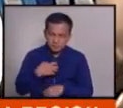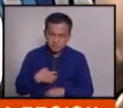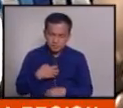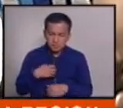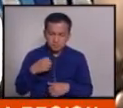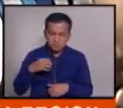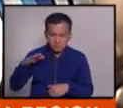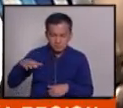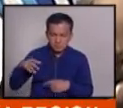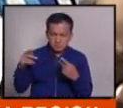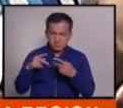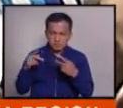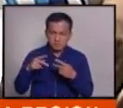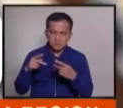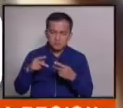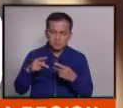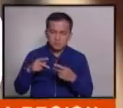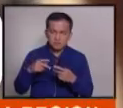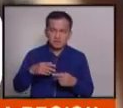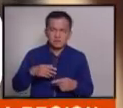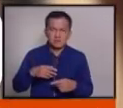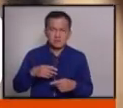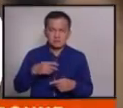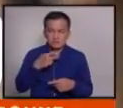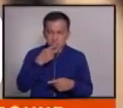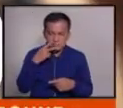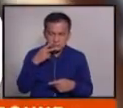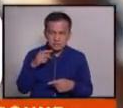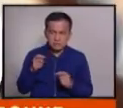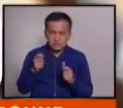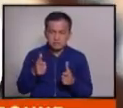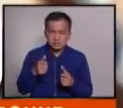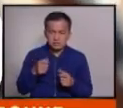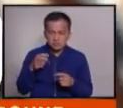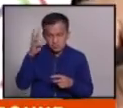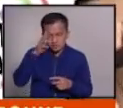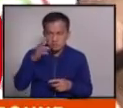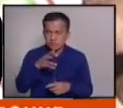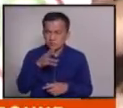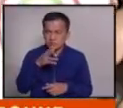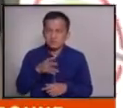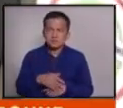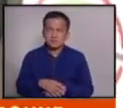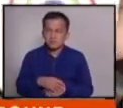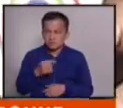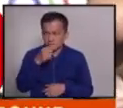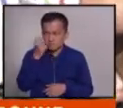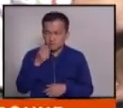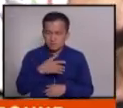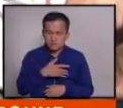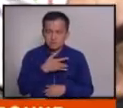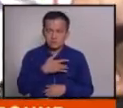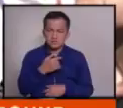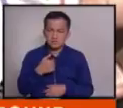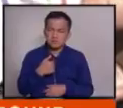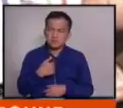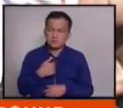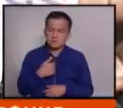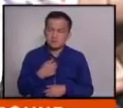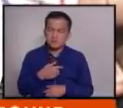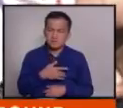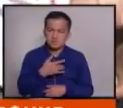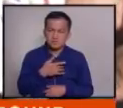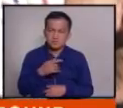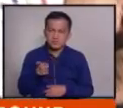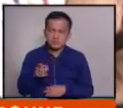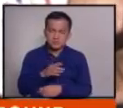ang bata na masakit ang puso. Agad daw kinutubaan ang kanyang ina. Kasi po yung parang nararamdaman ko po yun eh. Nararamdaman